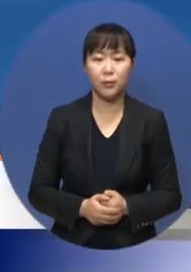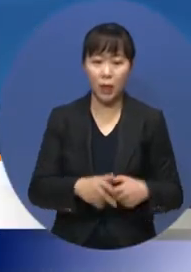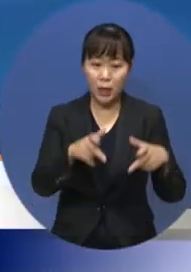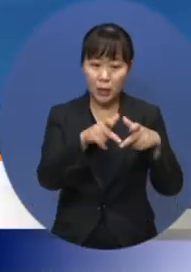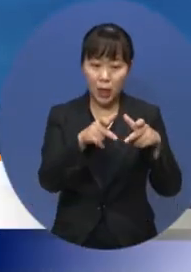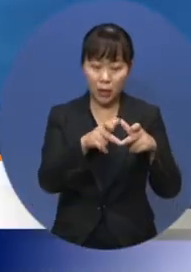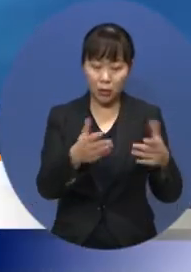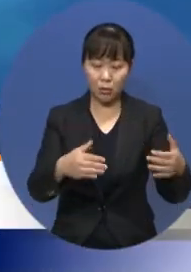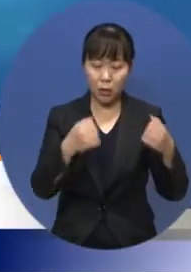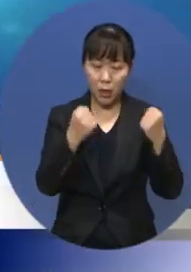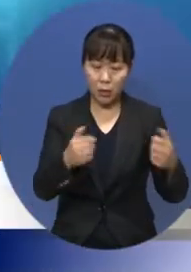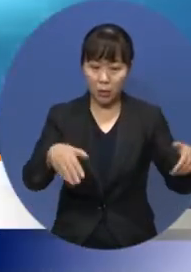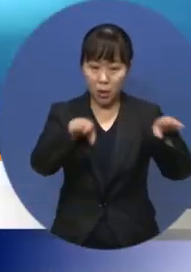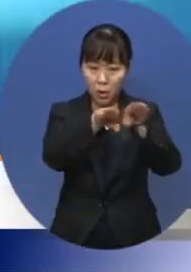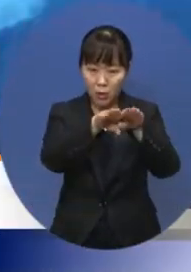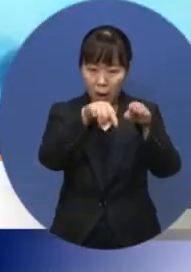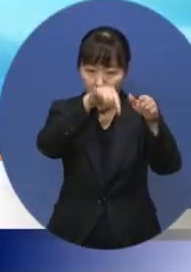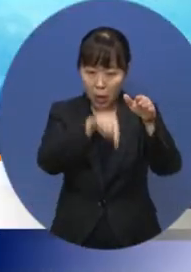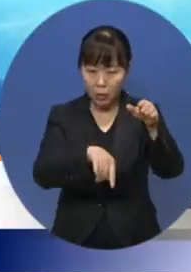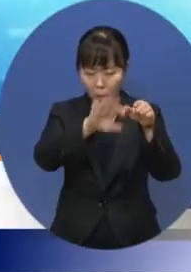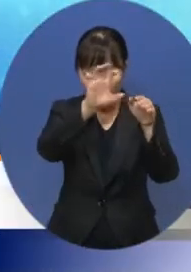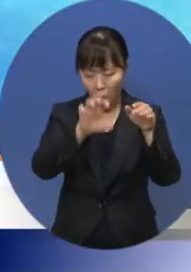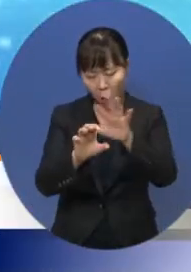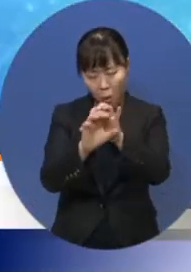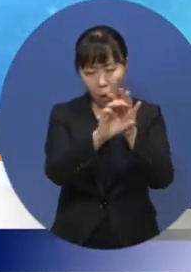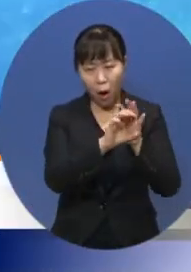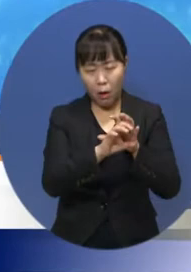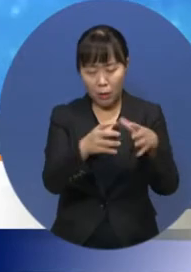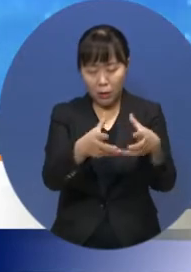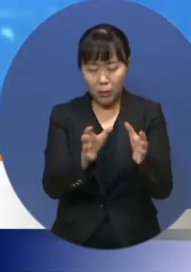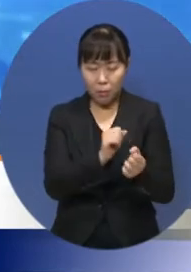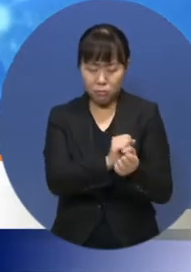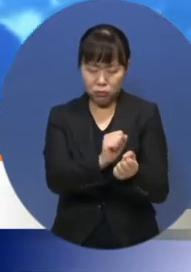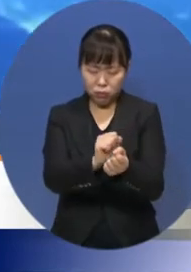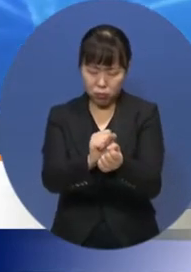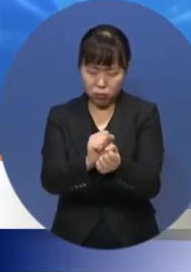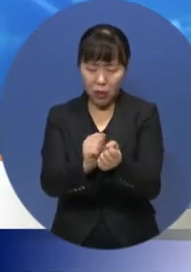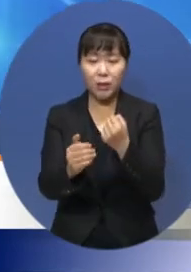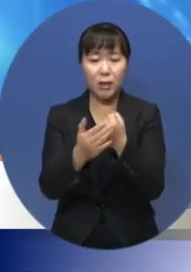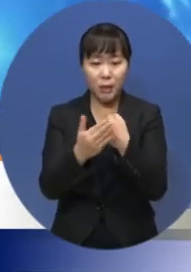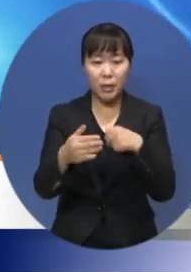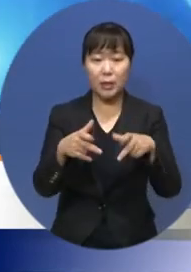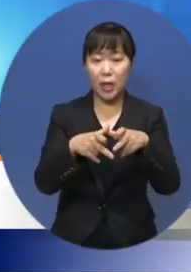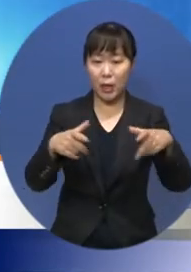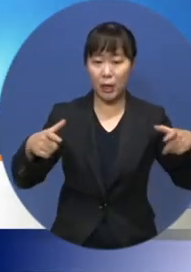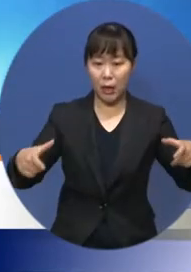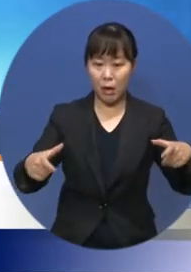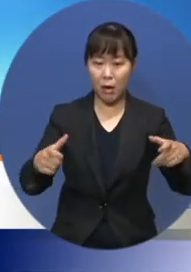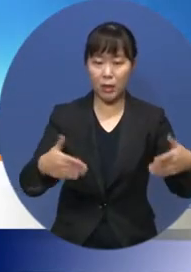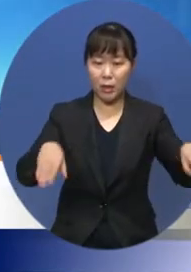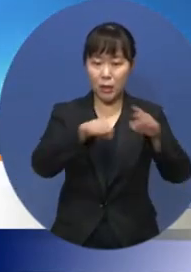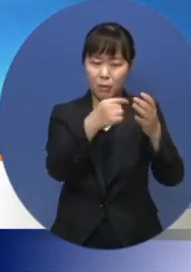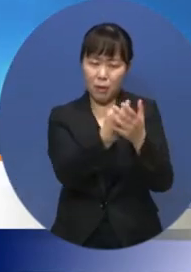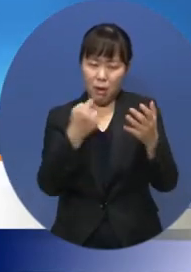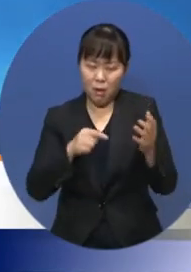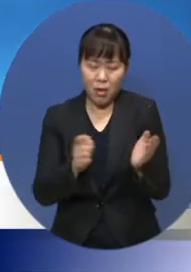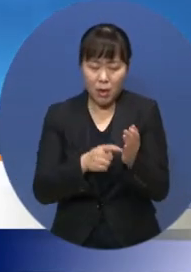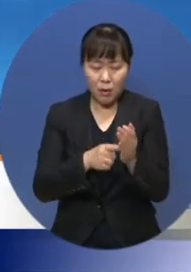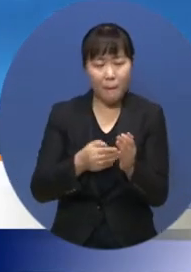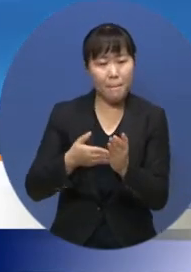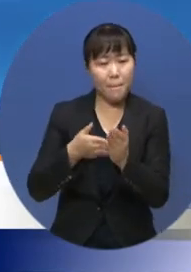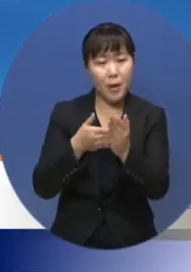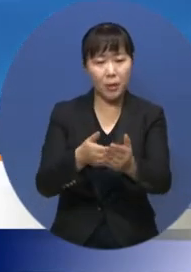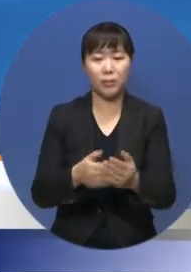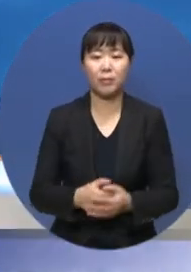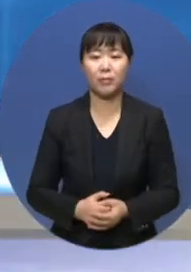장애인 거주시설 내에 반복되는 코로나19 집단 감염 사태에 대해 장애계가 긴급 탈시설을 촉구하고